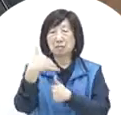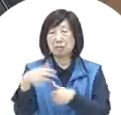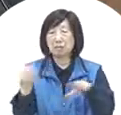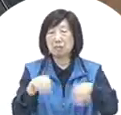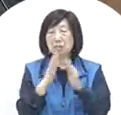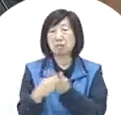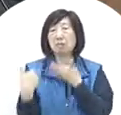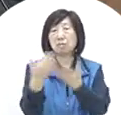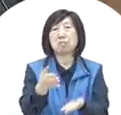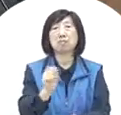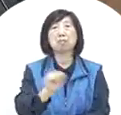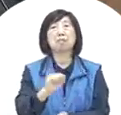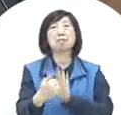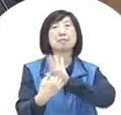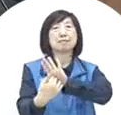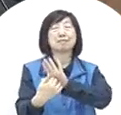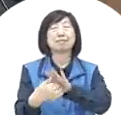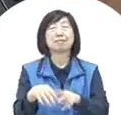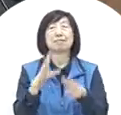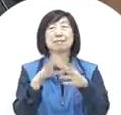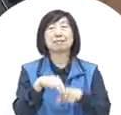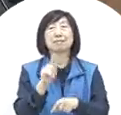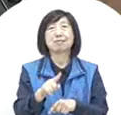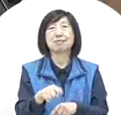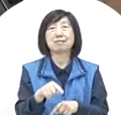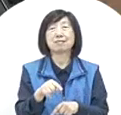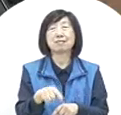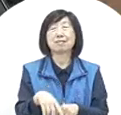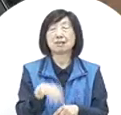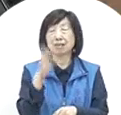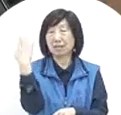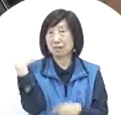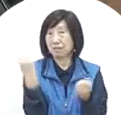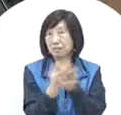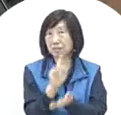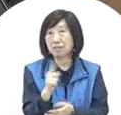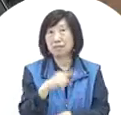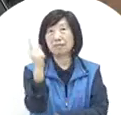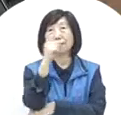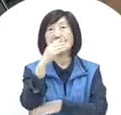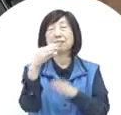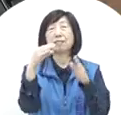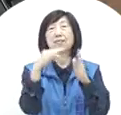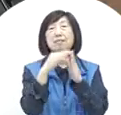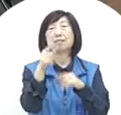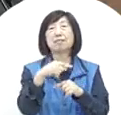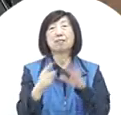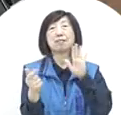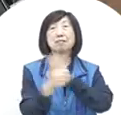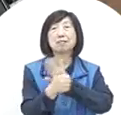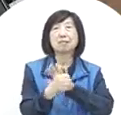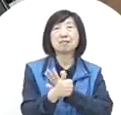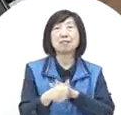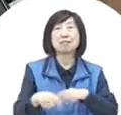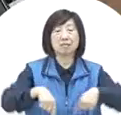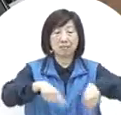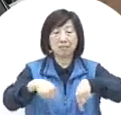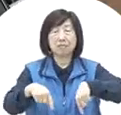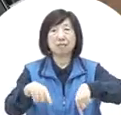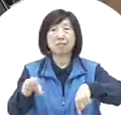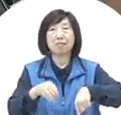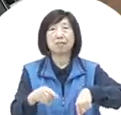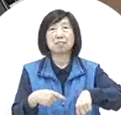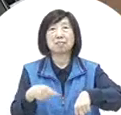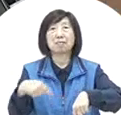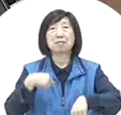程中我们来回顾一下发生哪些事。消防局演戏，录音档让吹哨者揭